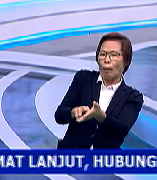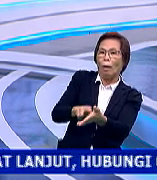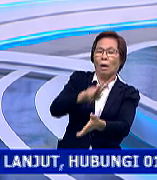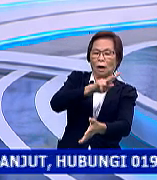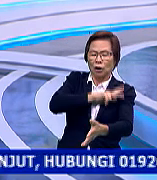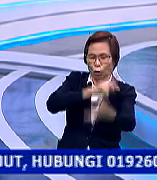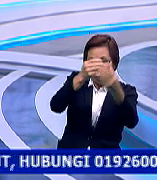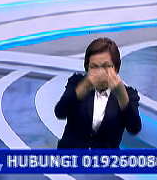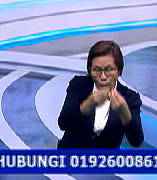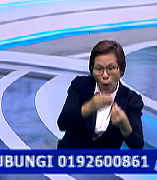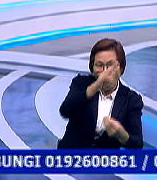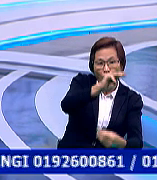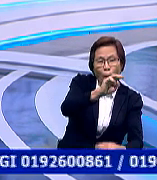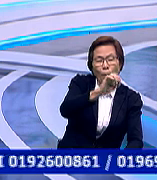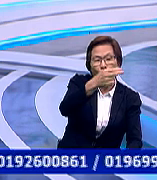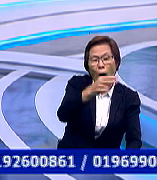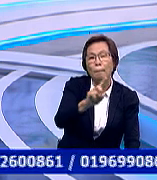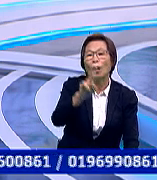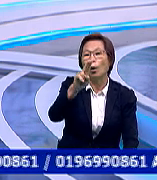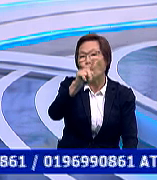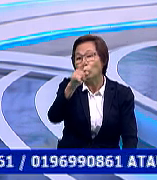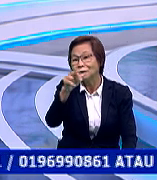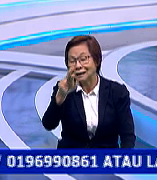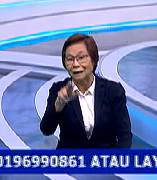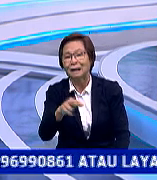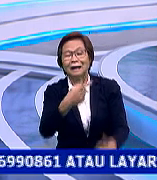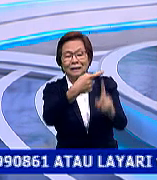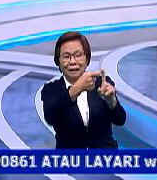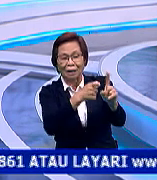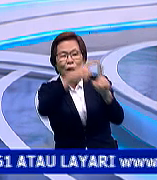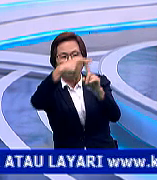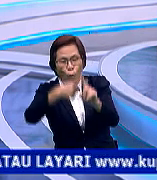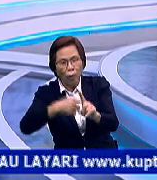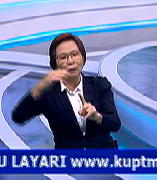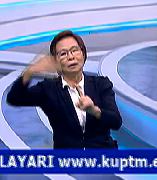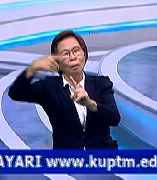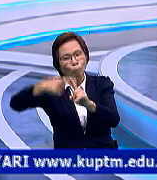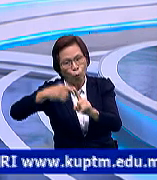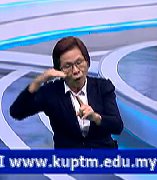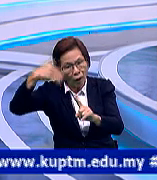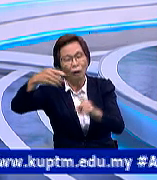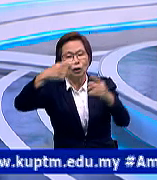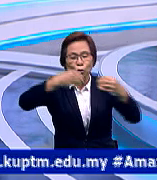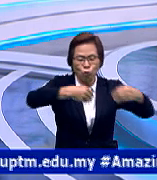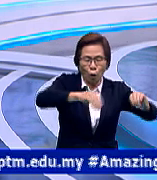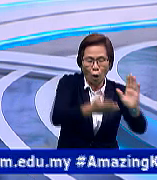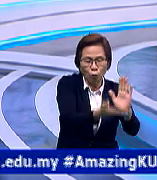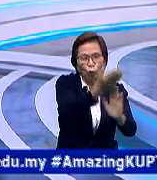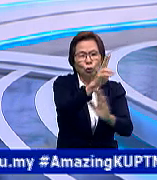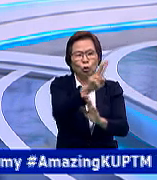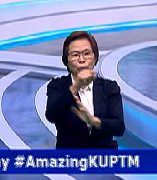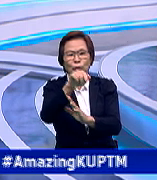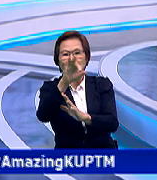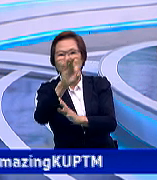kawan Datuk Sri Muhammad usir Mahidin menyatakan berasaskan bulan ke bulan inilah jalan meningkat 20-an